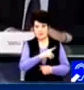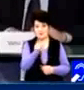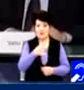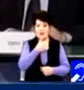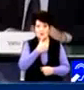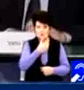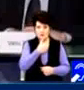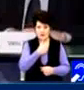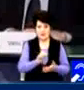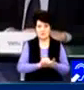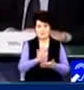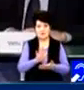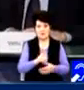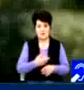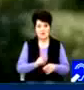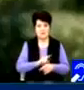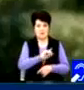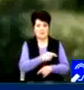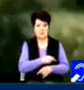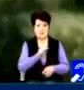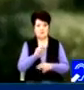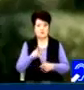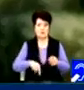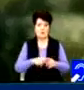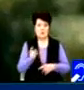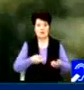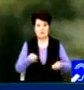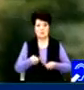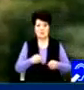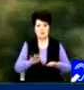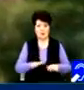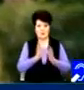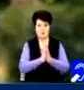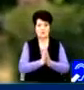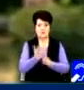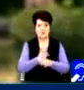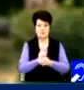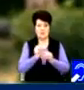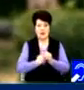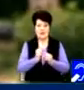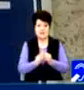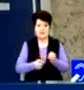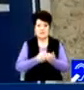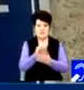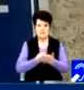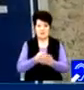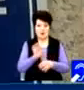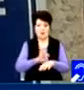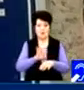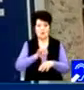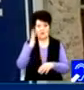încercat le s au respins pentru că n au avut împuternicire rudele și autoritățile locale solicită cel mai des internarea persoanelor cu boli